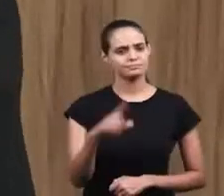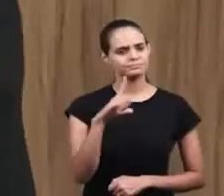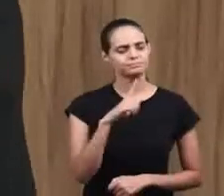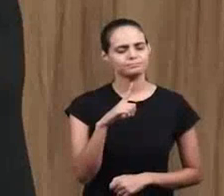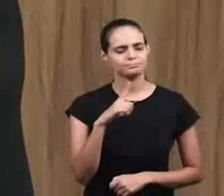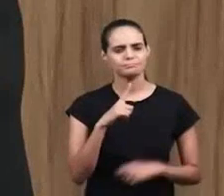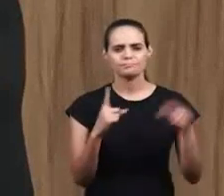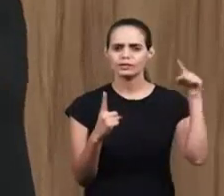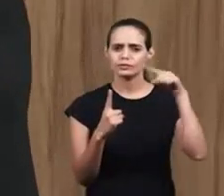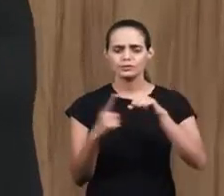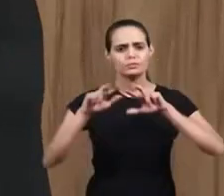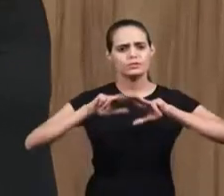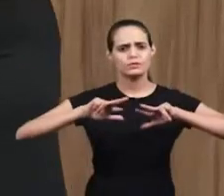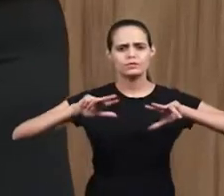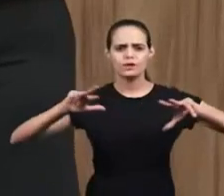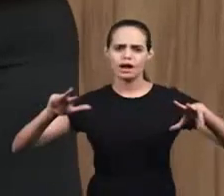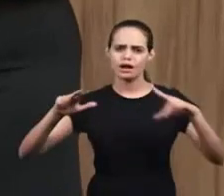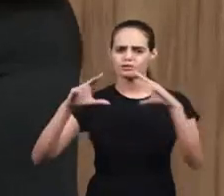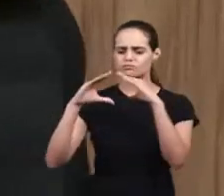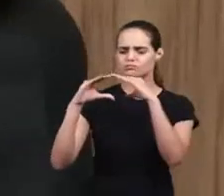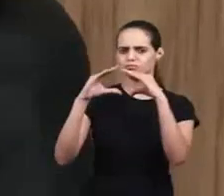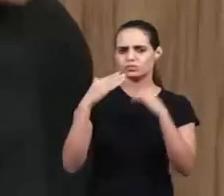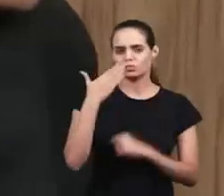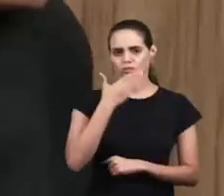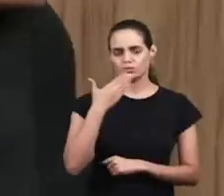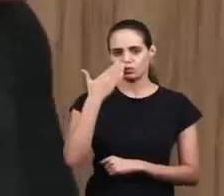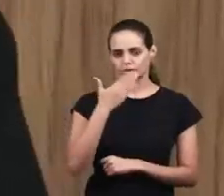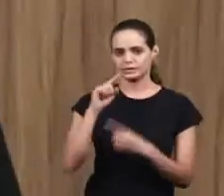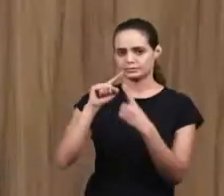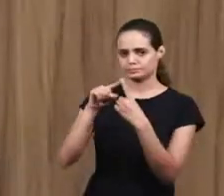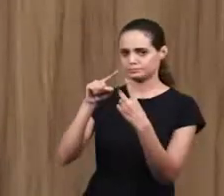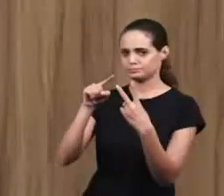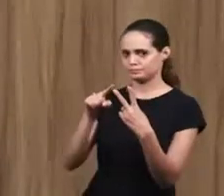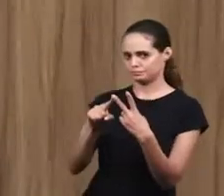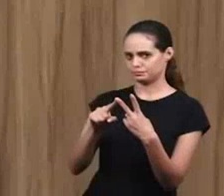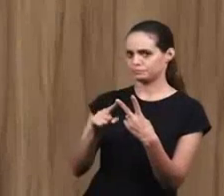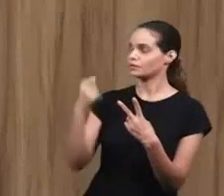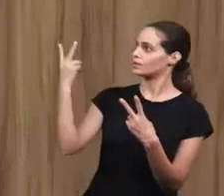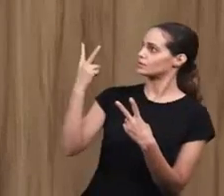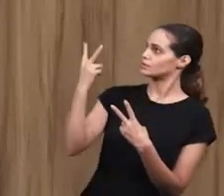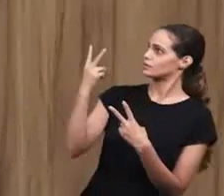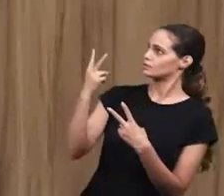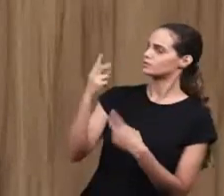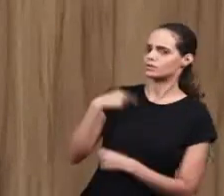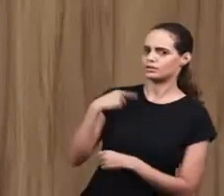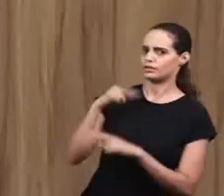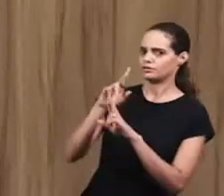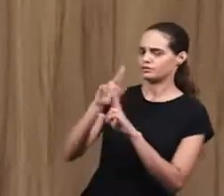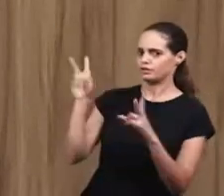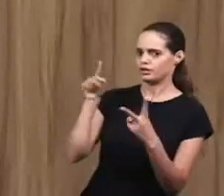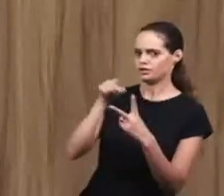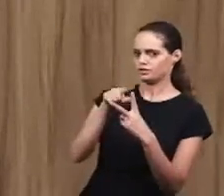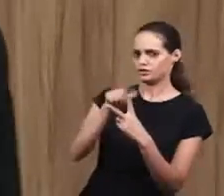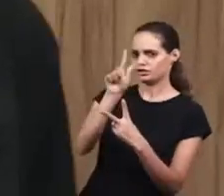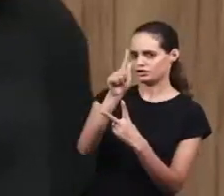spielen, so ist es in Ordnung. Wichtig ist es, dass sie gefördert werden, den Namen des Herrn anzubeten. Es